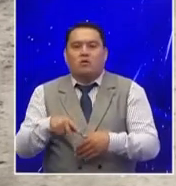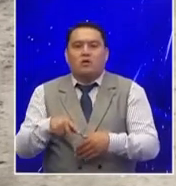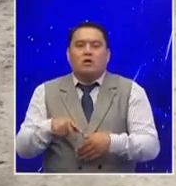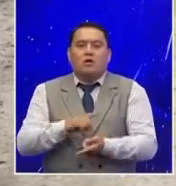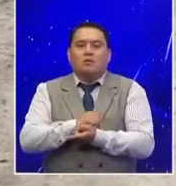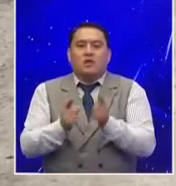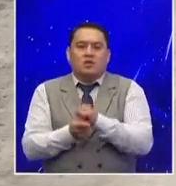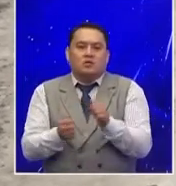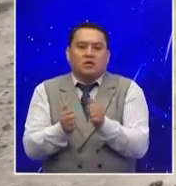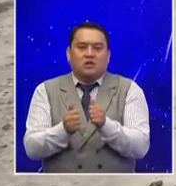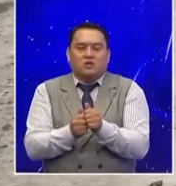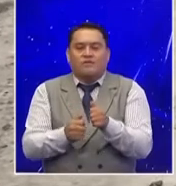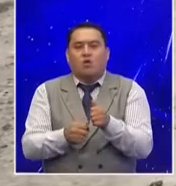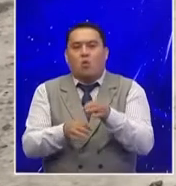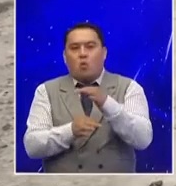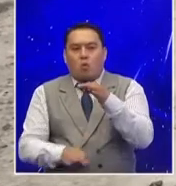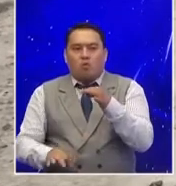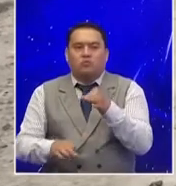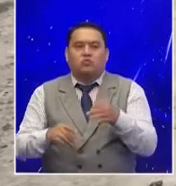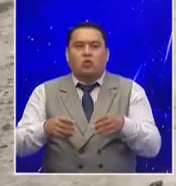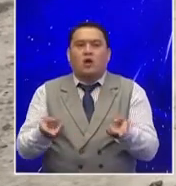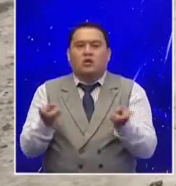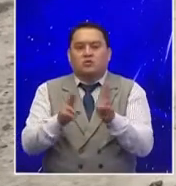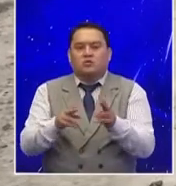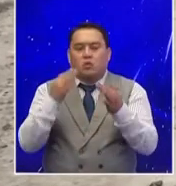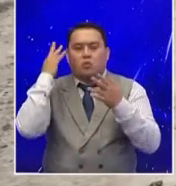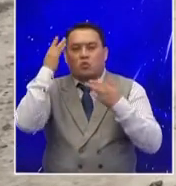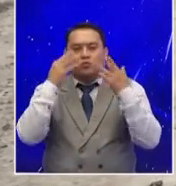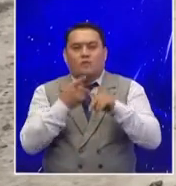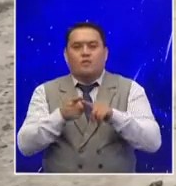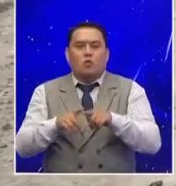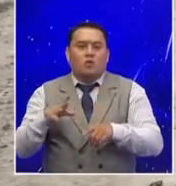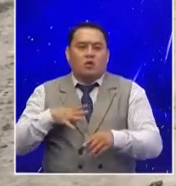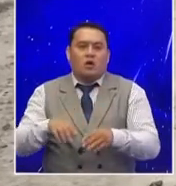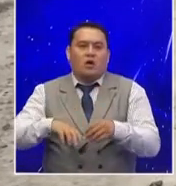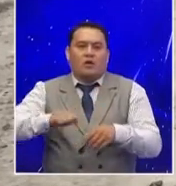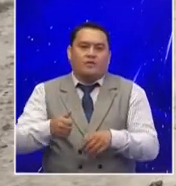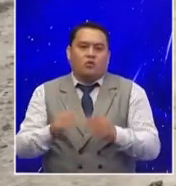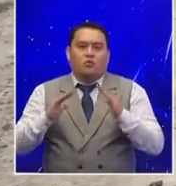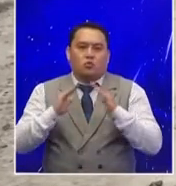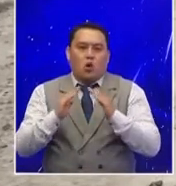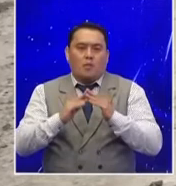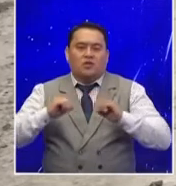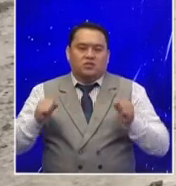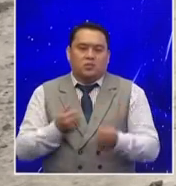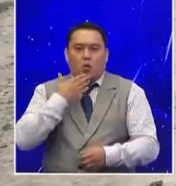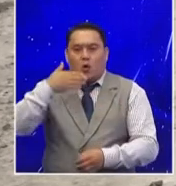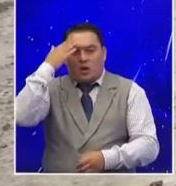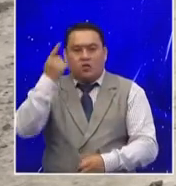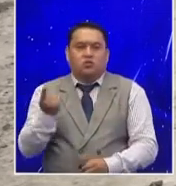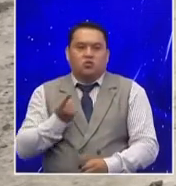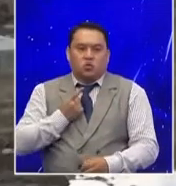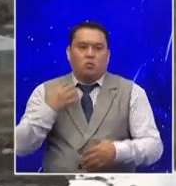кооперировали с соседями и копали колодцы. Наконец все это останется в прошлом. Откроем кран, и вода будет в доме. Зимой и летом. Ждем